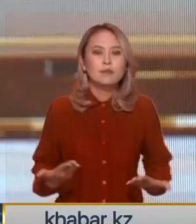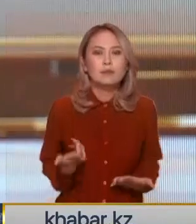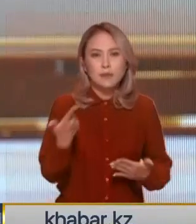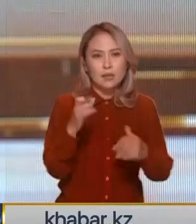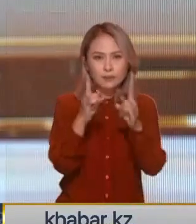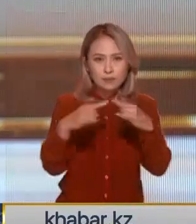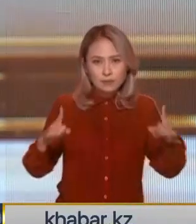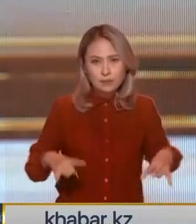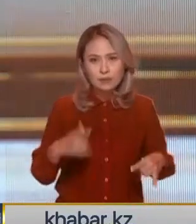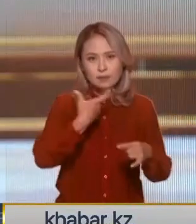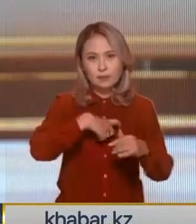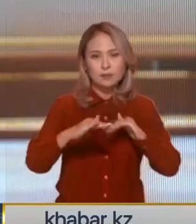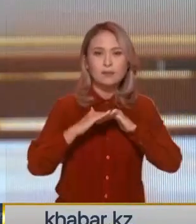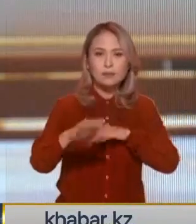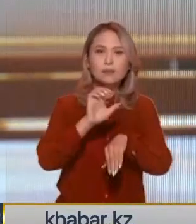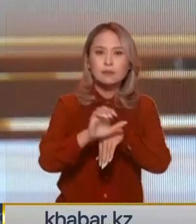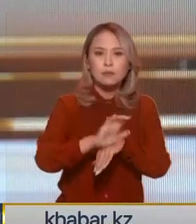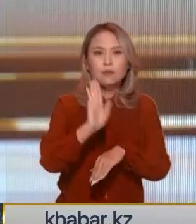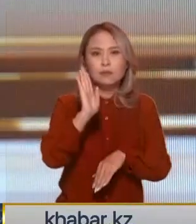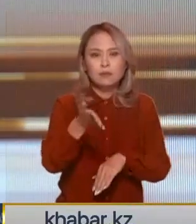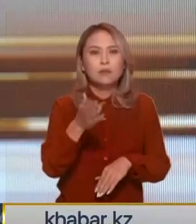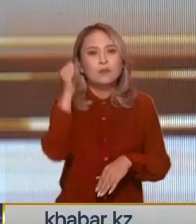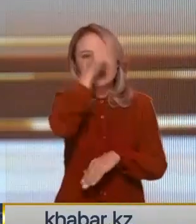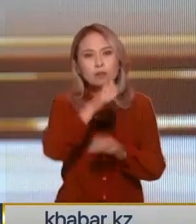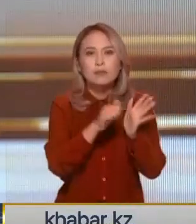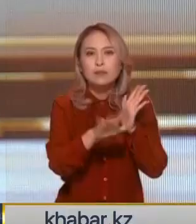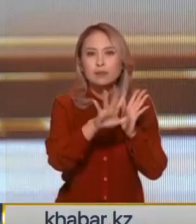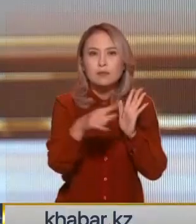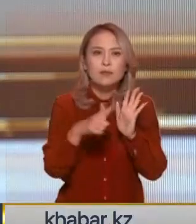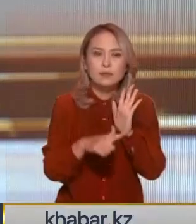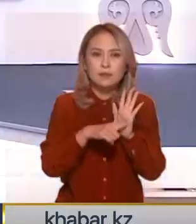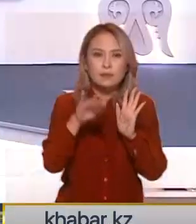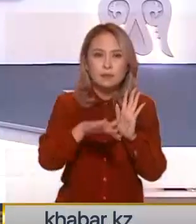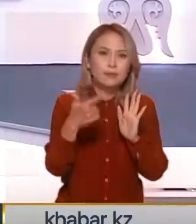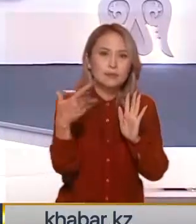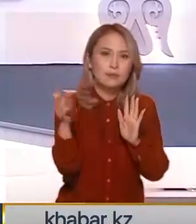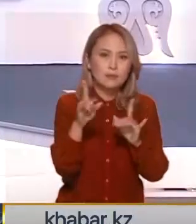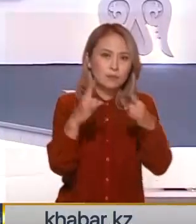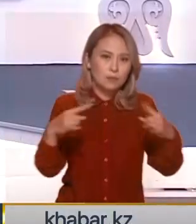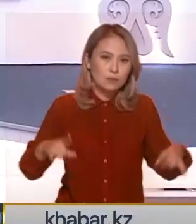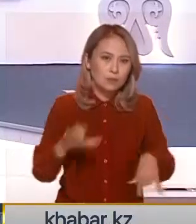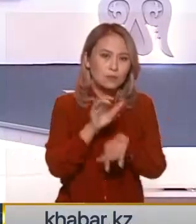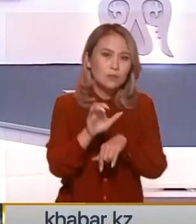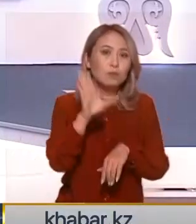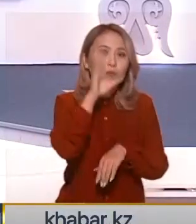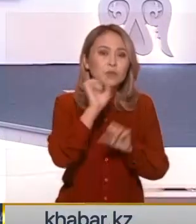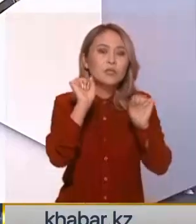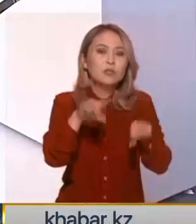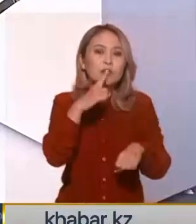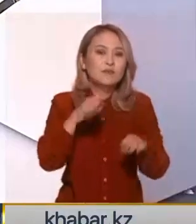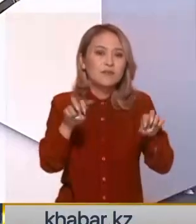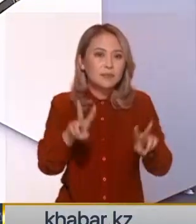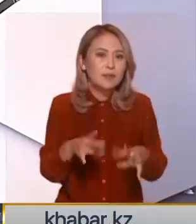Тұрмыстық газ баллондары енді өз елімізде өндірілетін болды. Жылына 65-70 мың газ баллондарын шығаруға мүмкіндігіміз бар, дейді